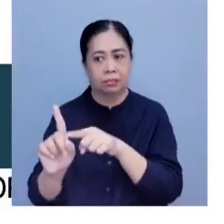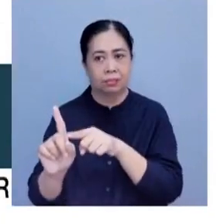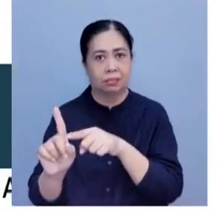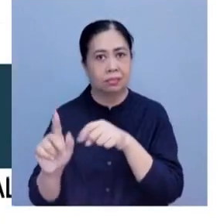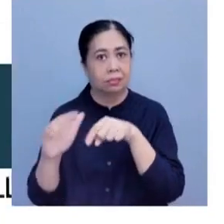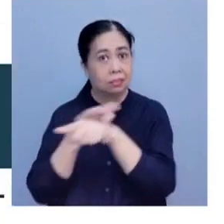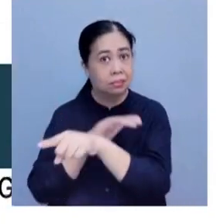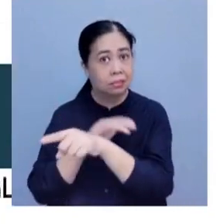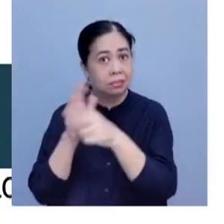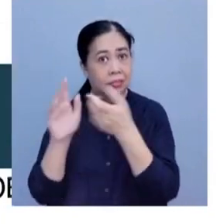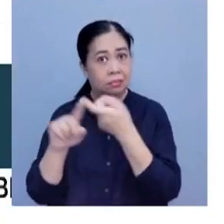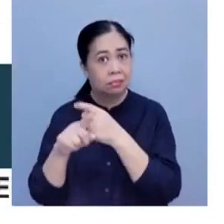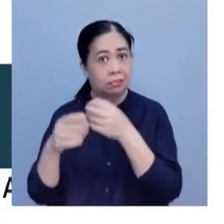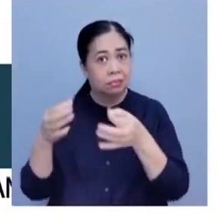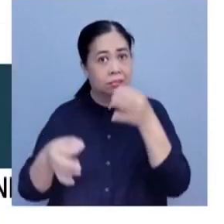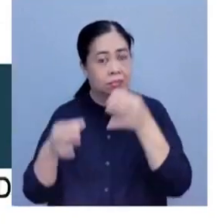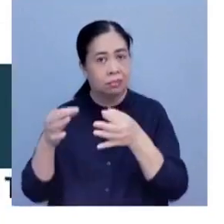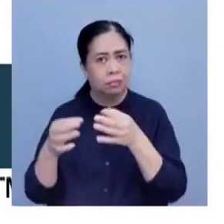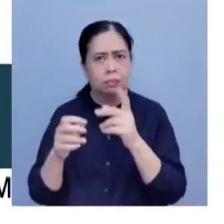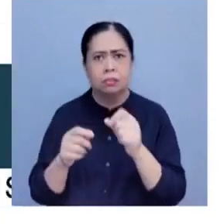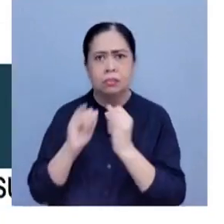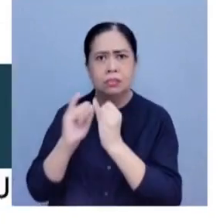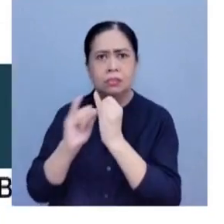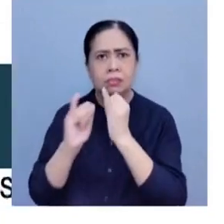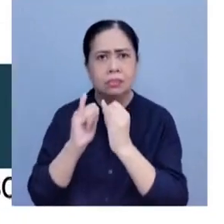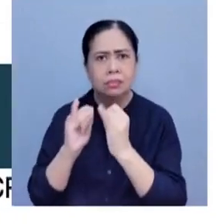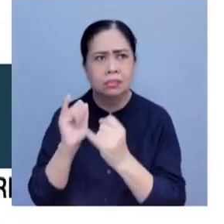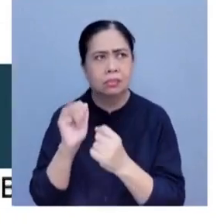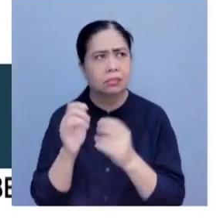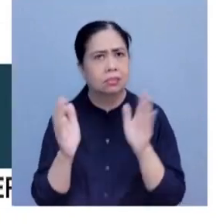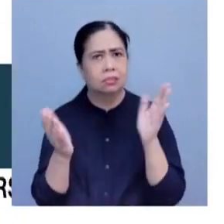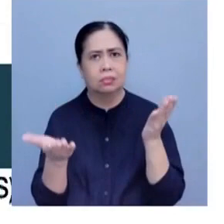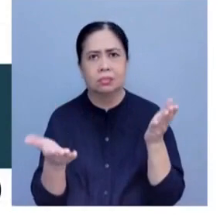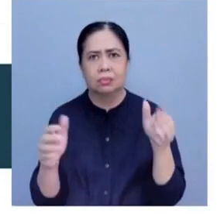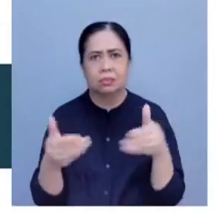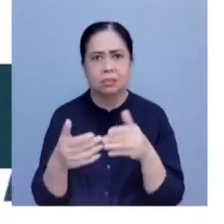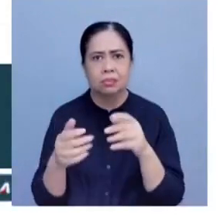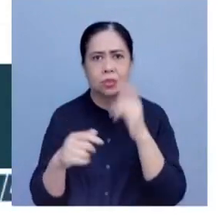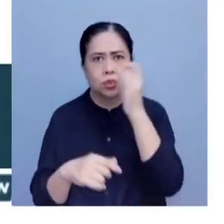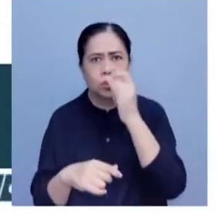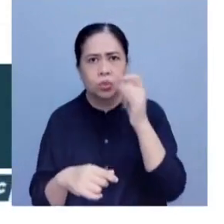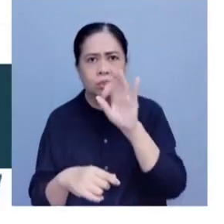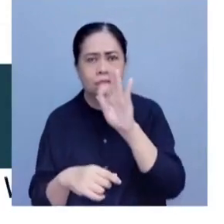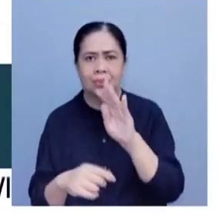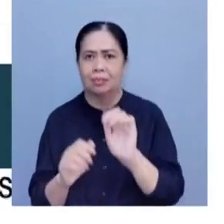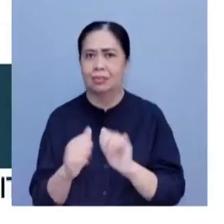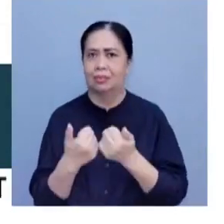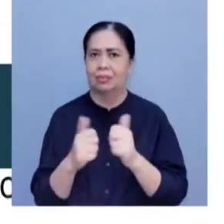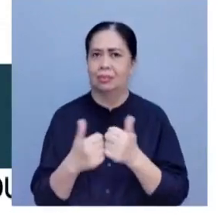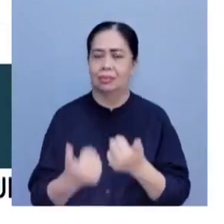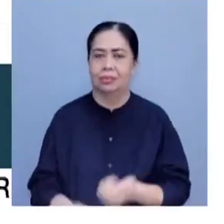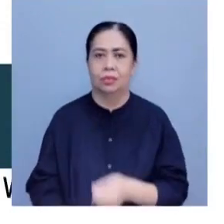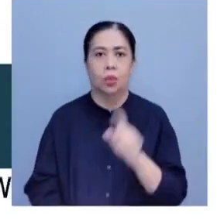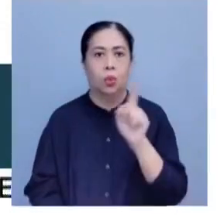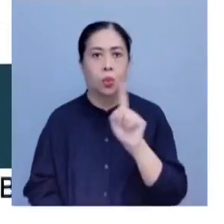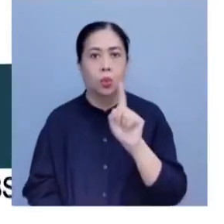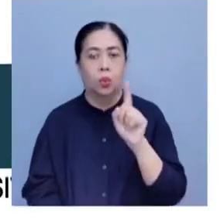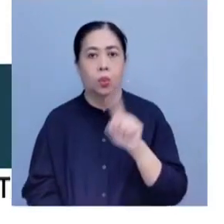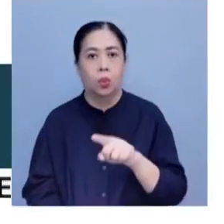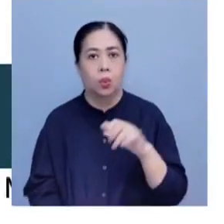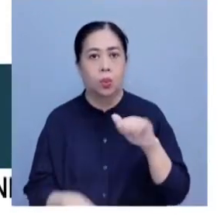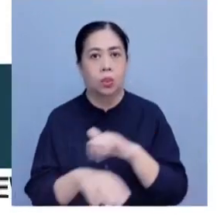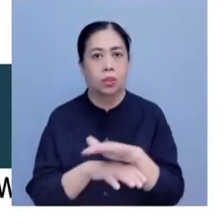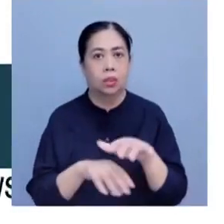yung isang pugante ay nai-interview at nagpapakita sa YouTube at Facebook. Mm-mm. Ano ang naging epekto